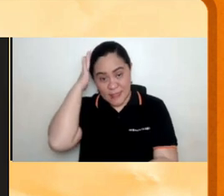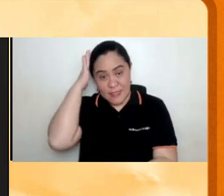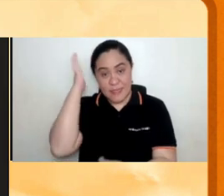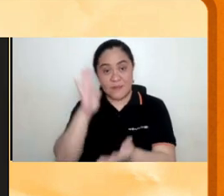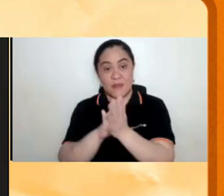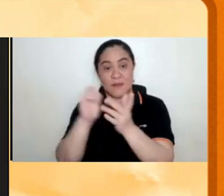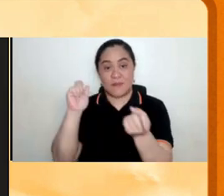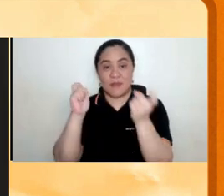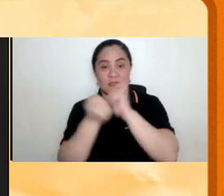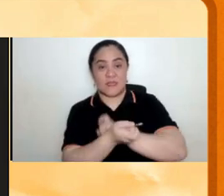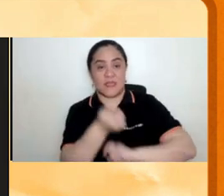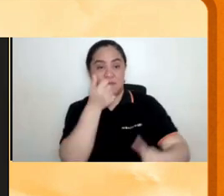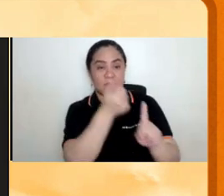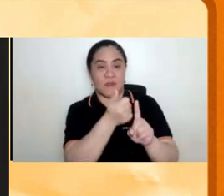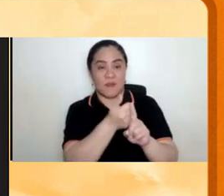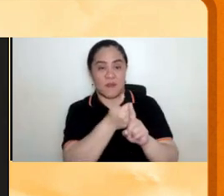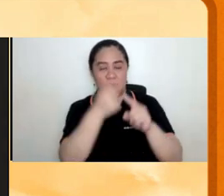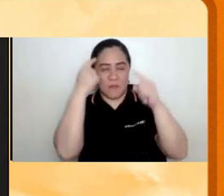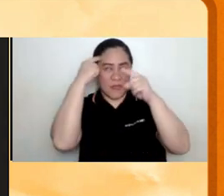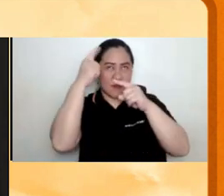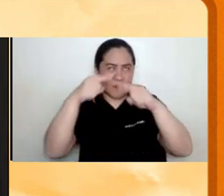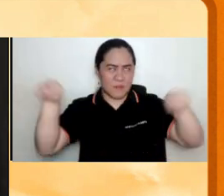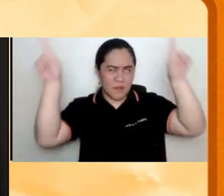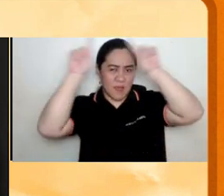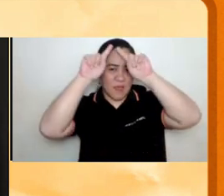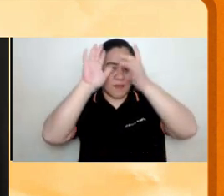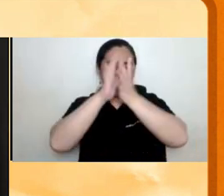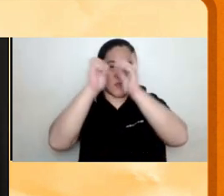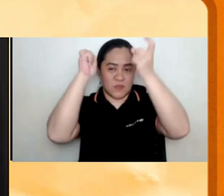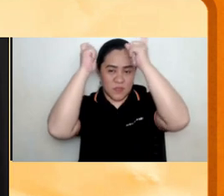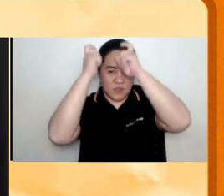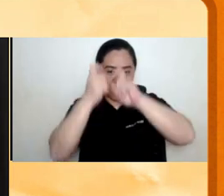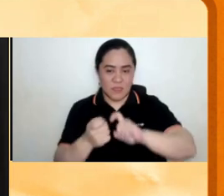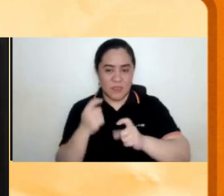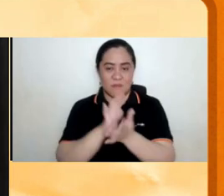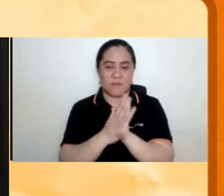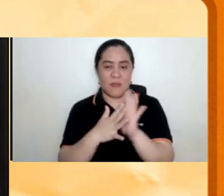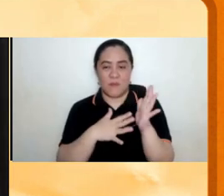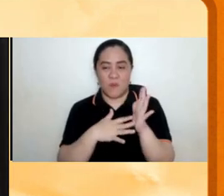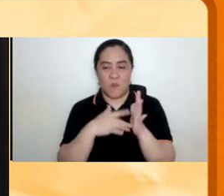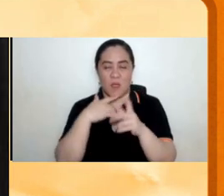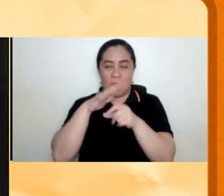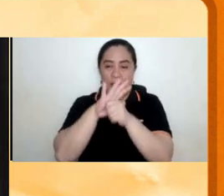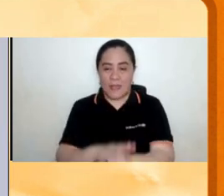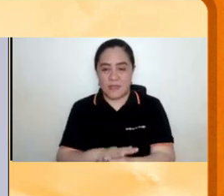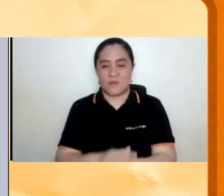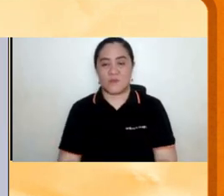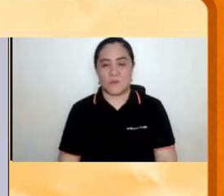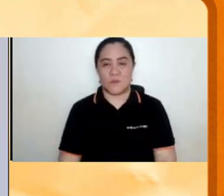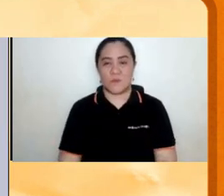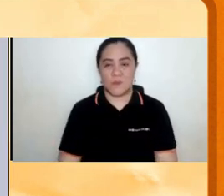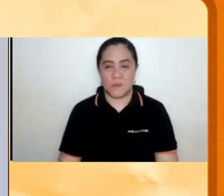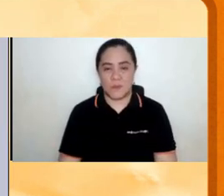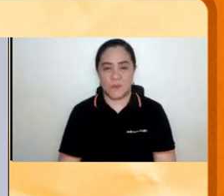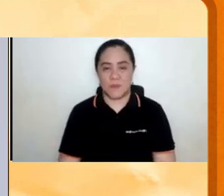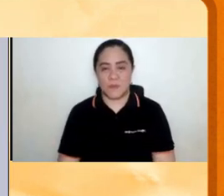ng mismong hugis ng ating utak, na siyang nagre-resulta sa ating karupukan sa stress o stress vulnerability.